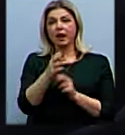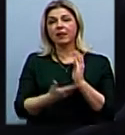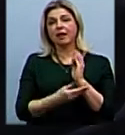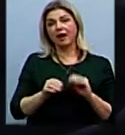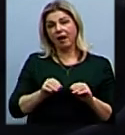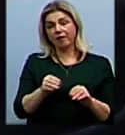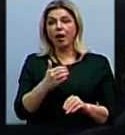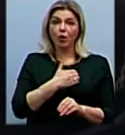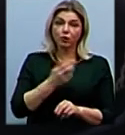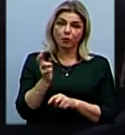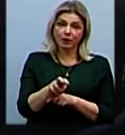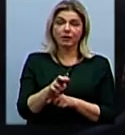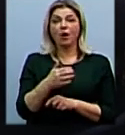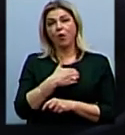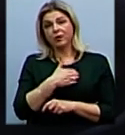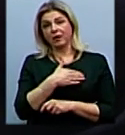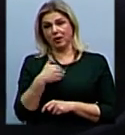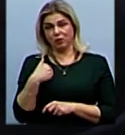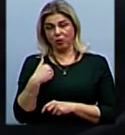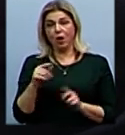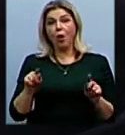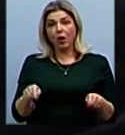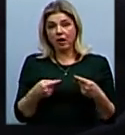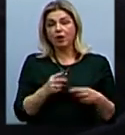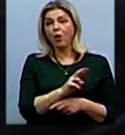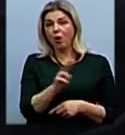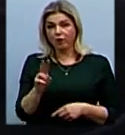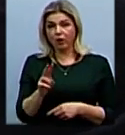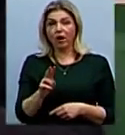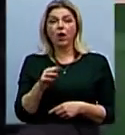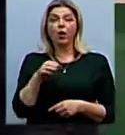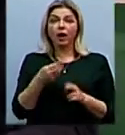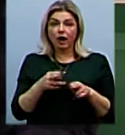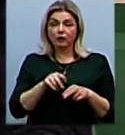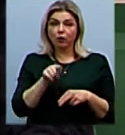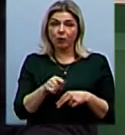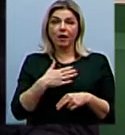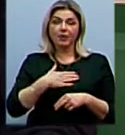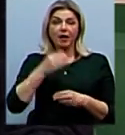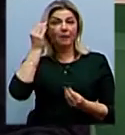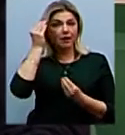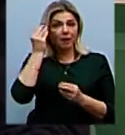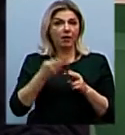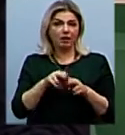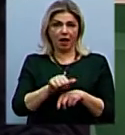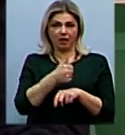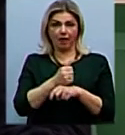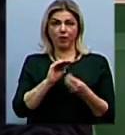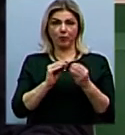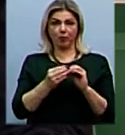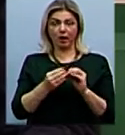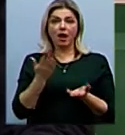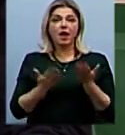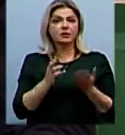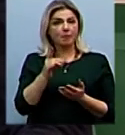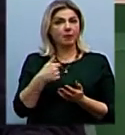чи не пішли. Да, захотіли чи не захотіли. Організували когось для висаджування. Тому в цьому, на мій погляд, головна проблема. Тому що якби мені сказали,